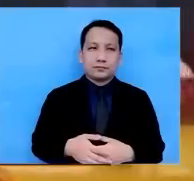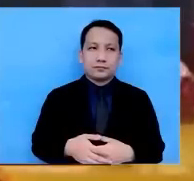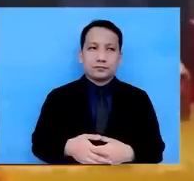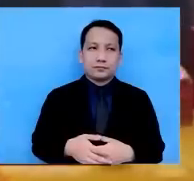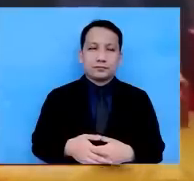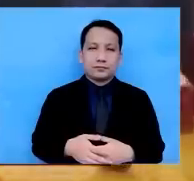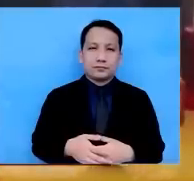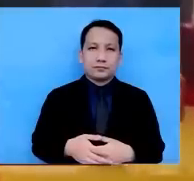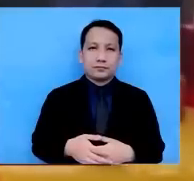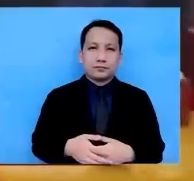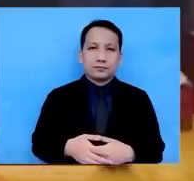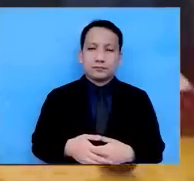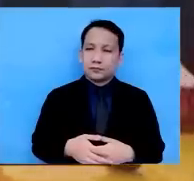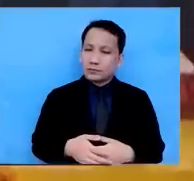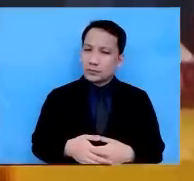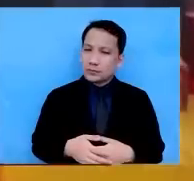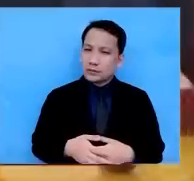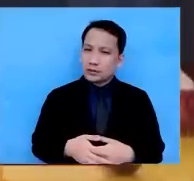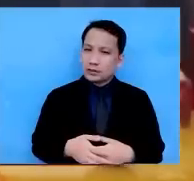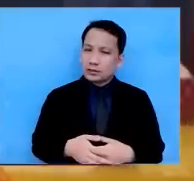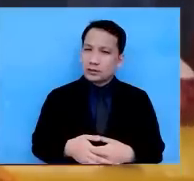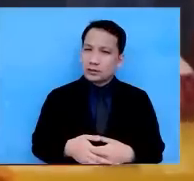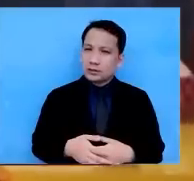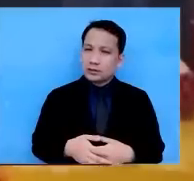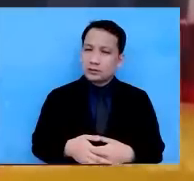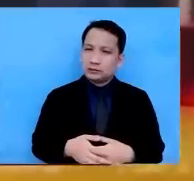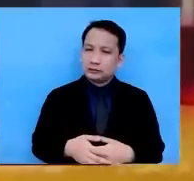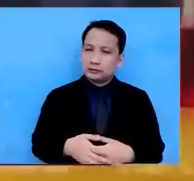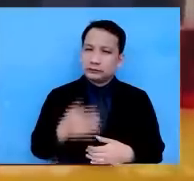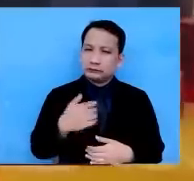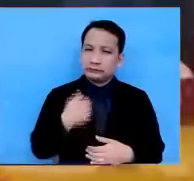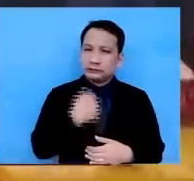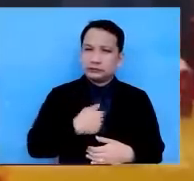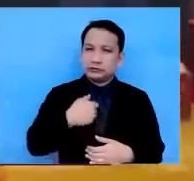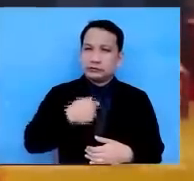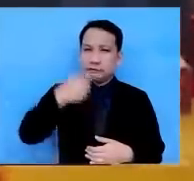for them not to influence the conduct of investigation or use